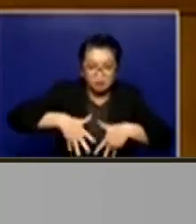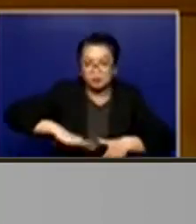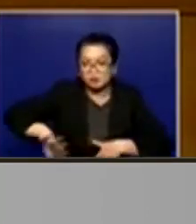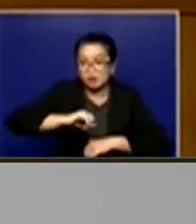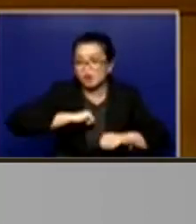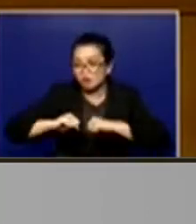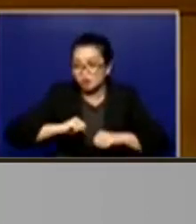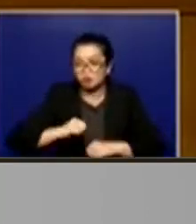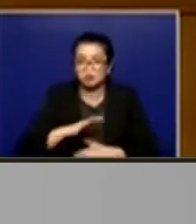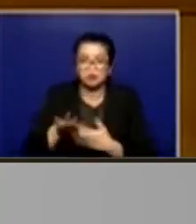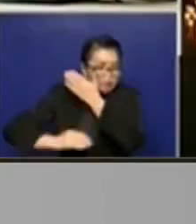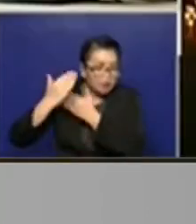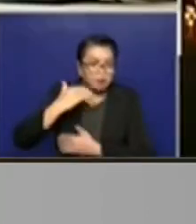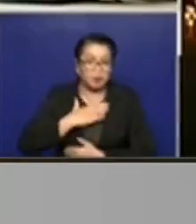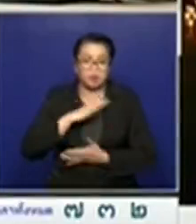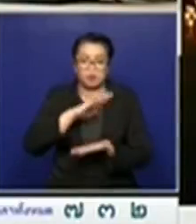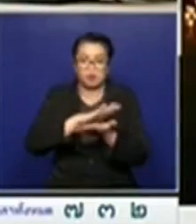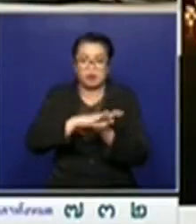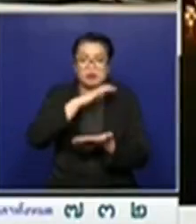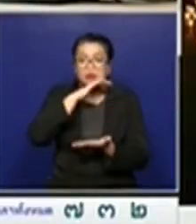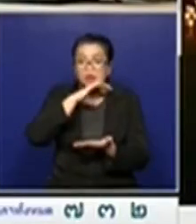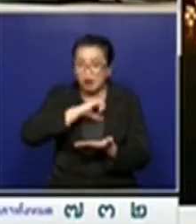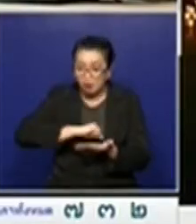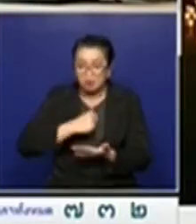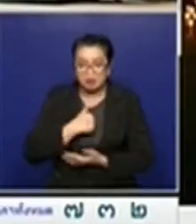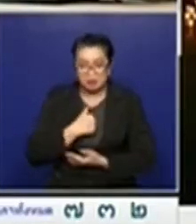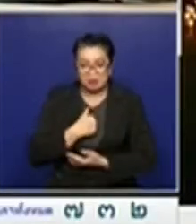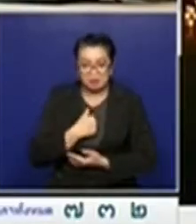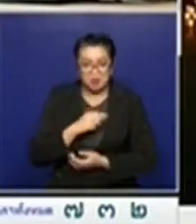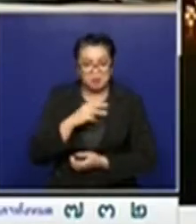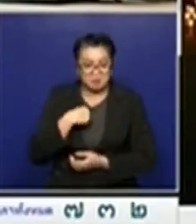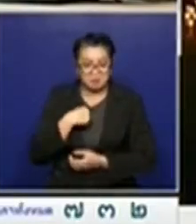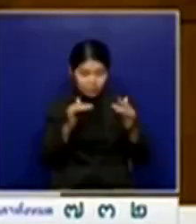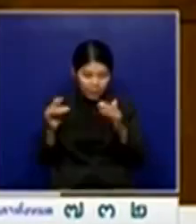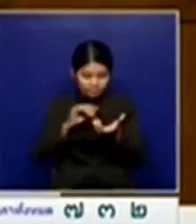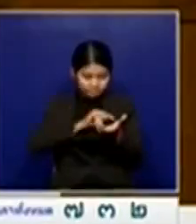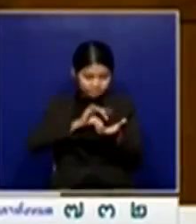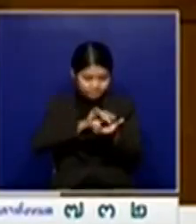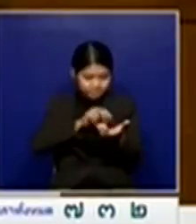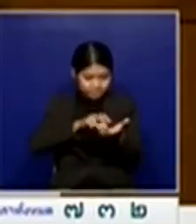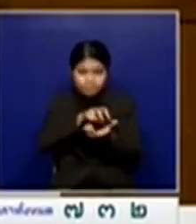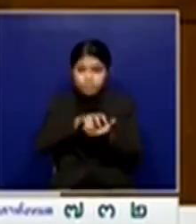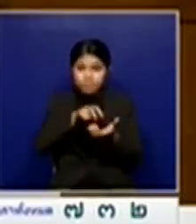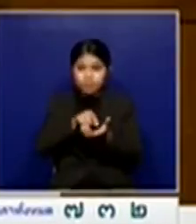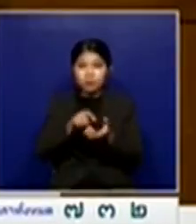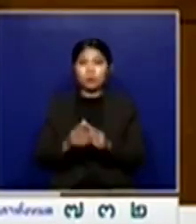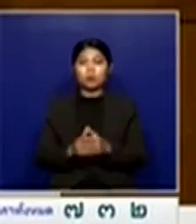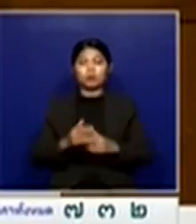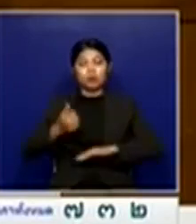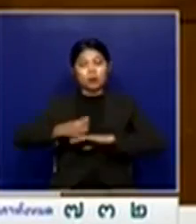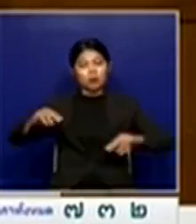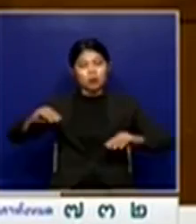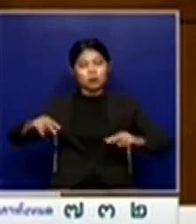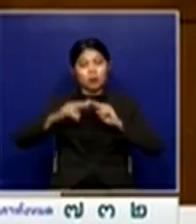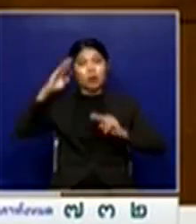ไลน์ว่าอาจจะมีกระบวนการเบื้องหลังการก่อตัวของปรากฏการณ์การชุมนุมขณะนี้ด้วยค่ะ